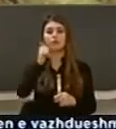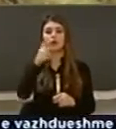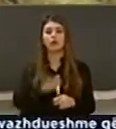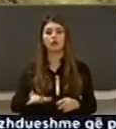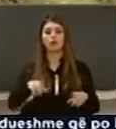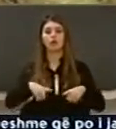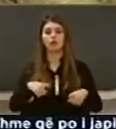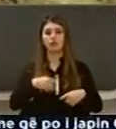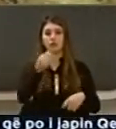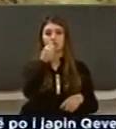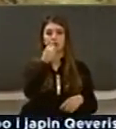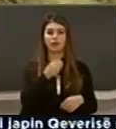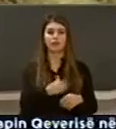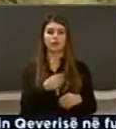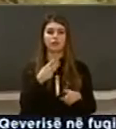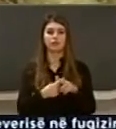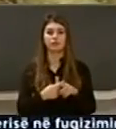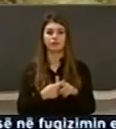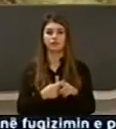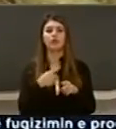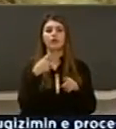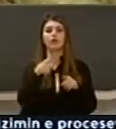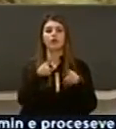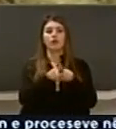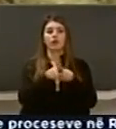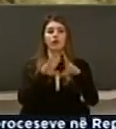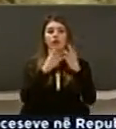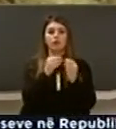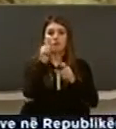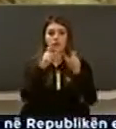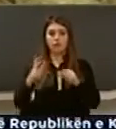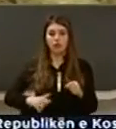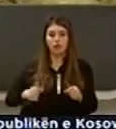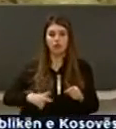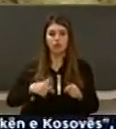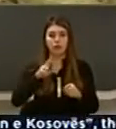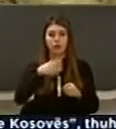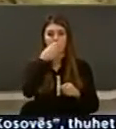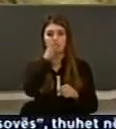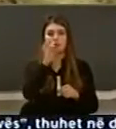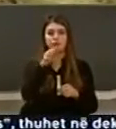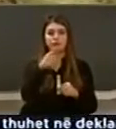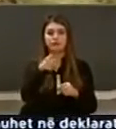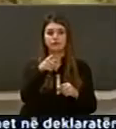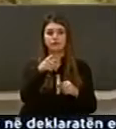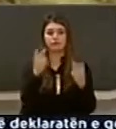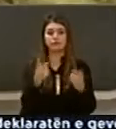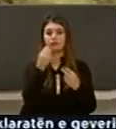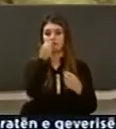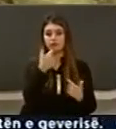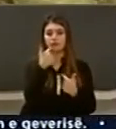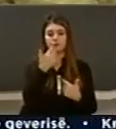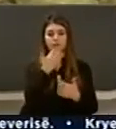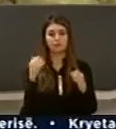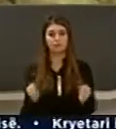për mbijetesë. Besoj se të gjithë pajtohemi që para se populli të ketë rrugë të mira asfalt, së pari duhet të ketë bukë për të ushqyer.